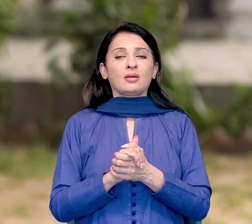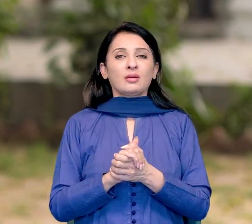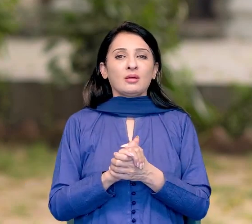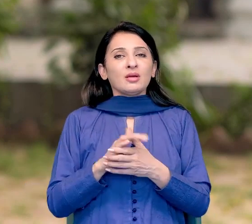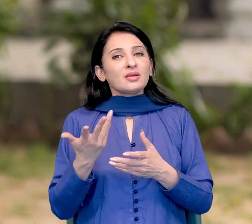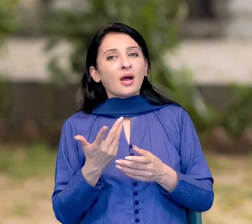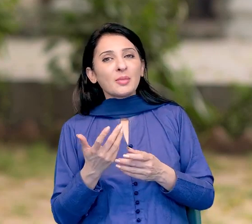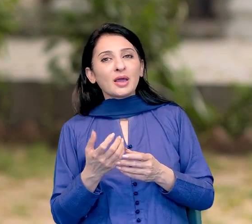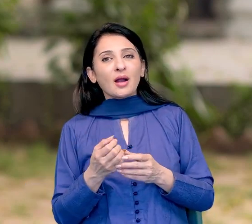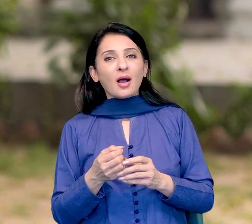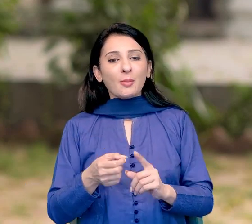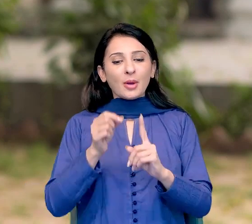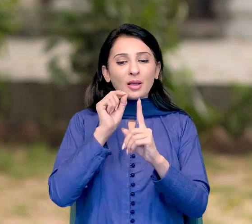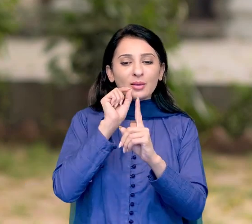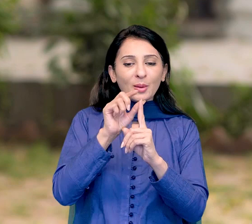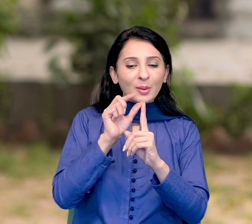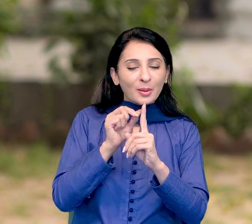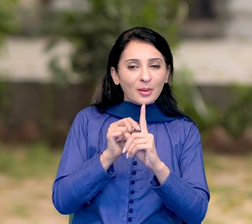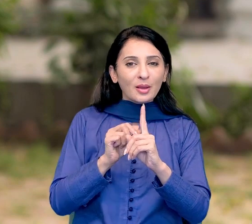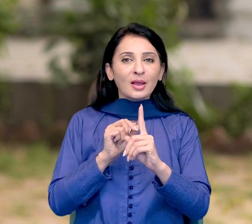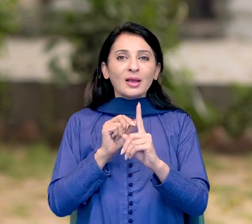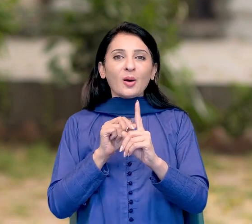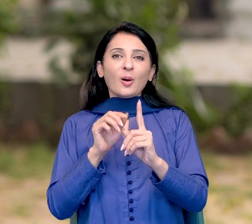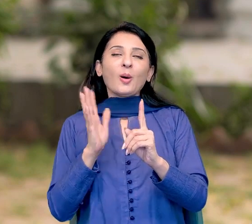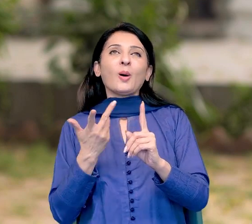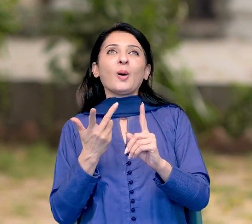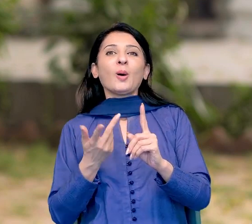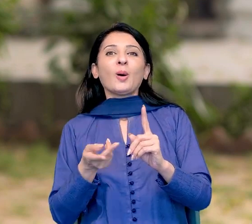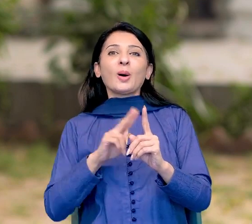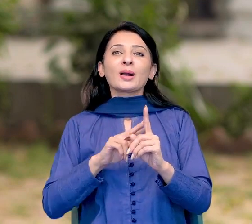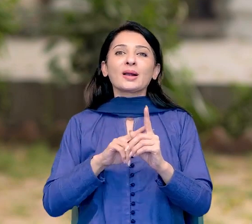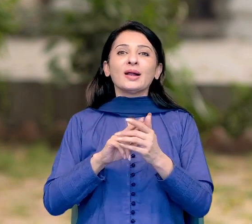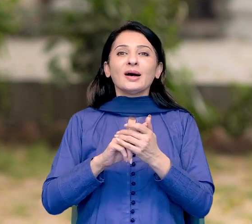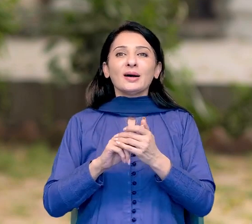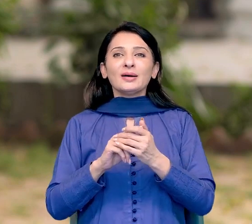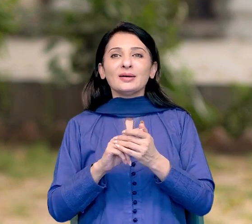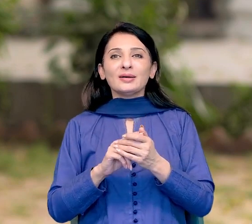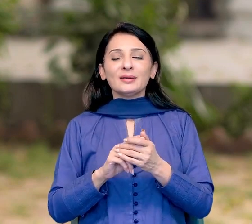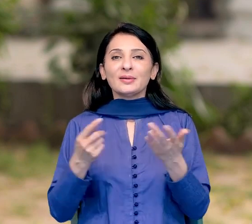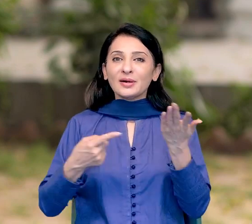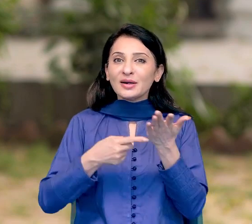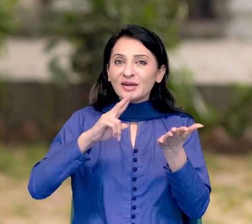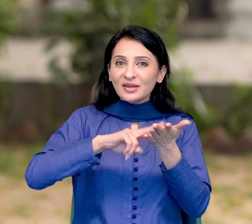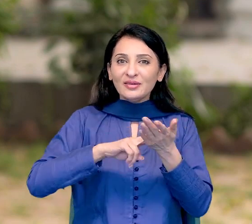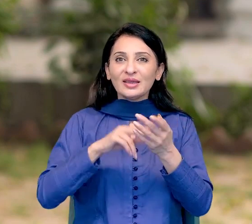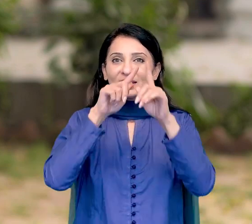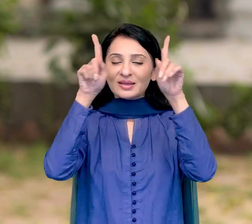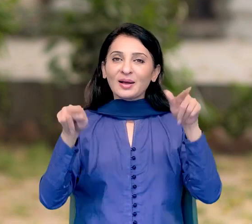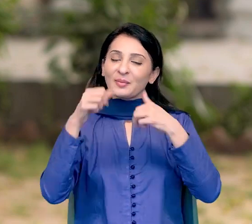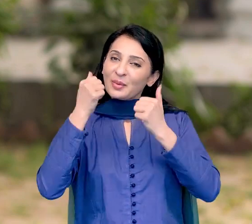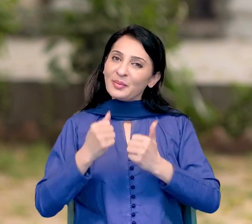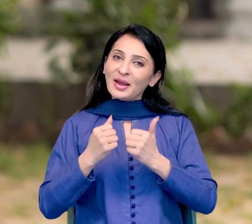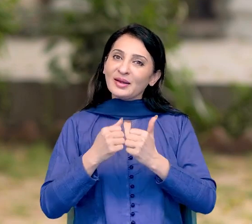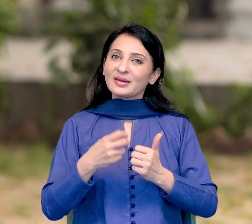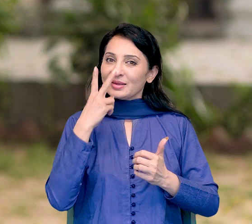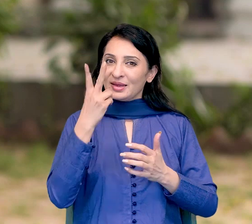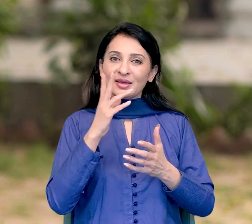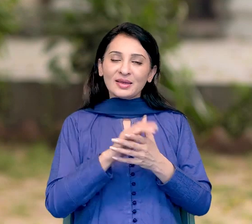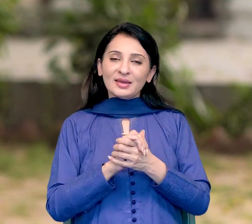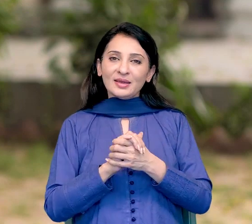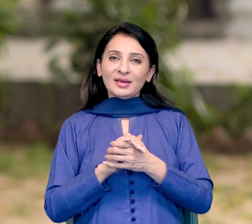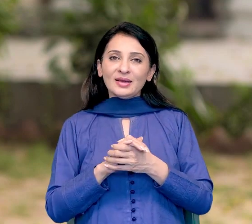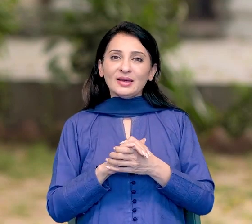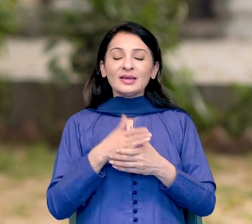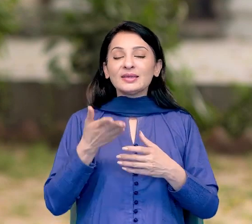باتھ, مے بی یو کین لائٹ اے کینڈل اینڈ لسن ٹو سم میوزک. ریوارڈ یور سیلف, بٹ ریوارڈ یور سیلف ان ways that don't